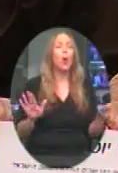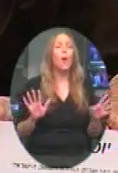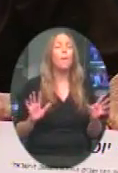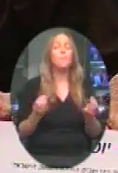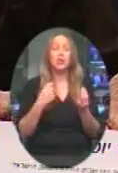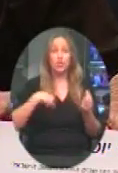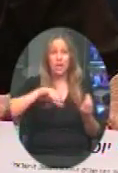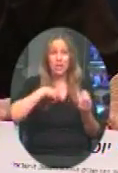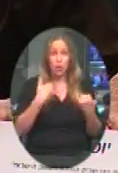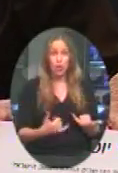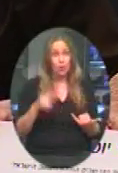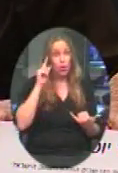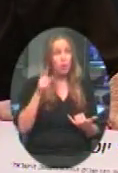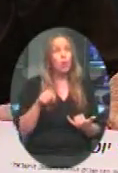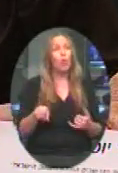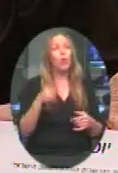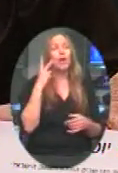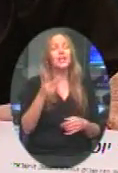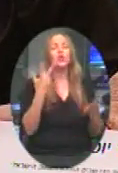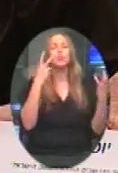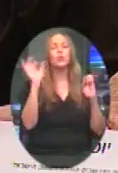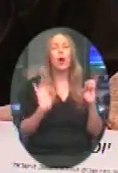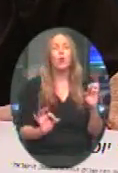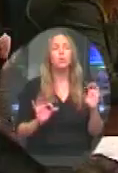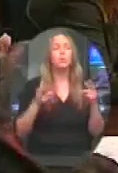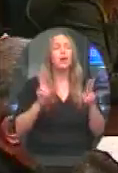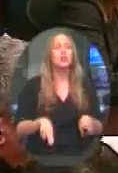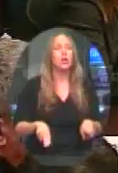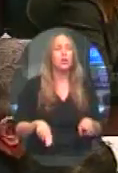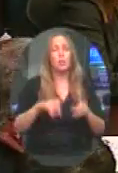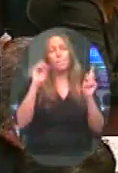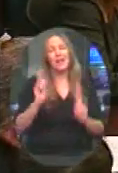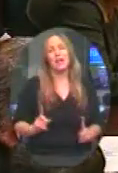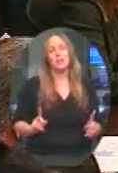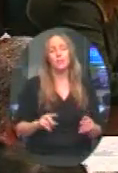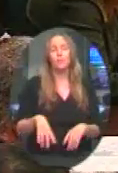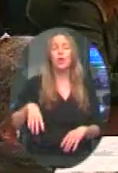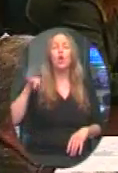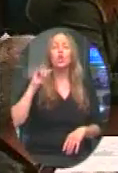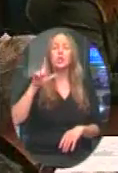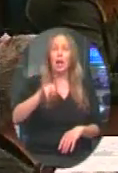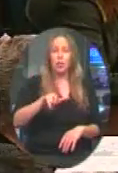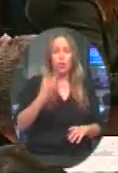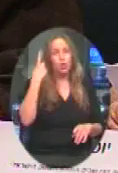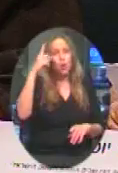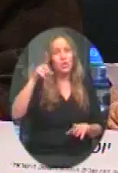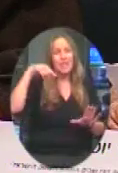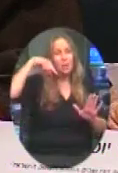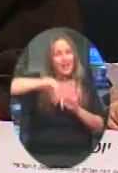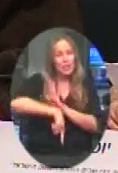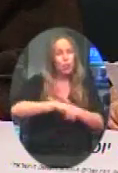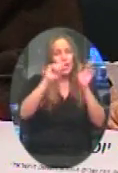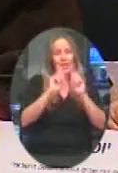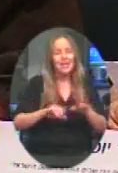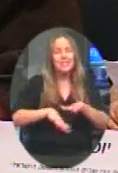אנחנו יודעים הוא כנראה 80% ממה שיש בגז. יוסי לנגוצקי, יוזם קידוחי הגז בים התיכון, שמכיר